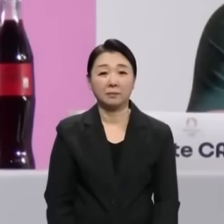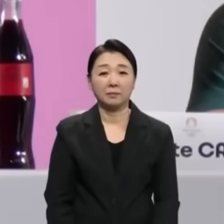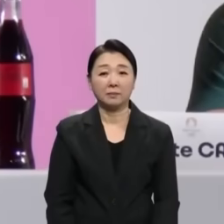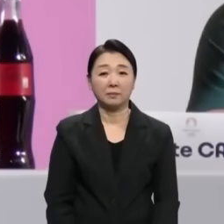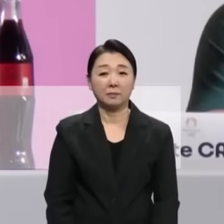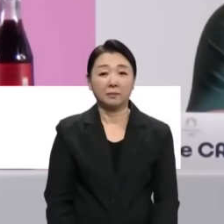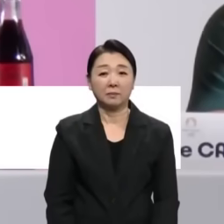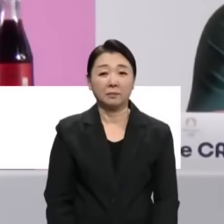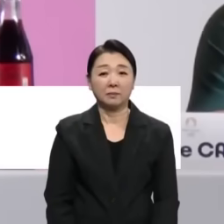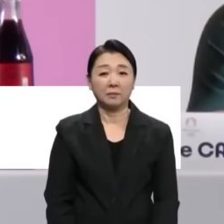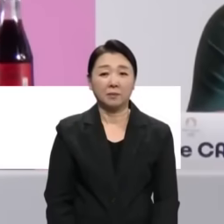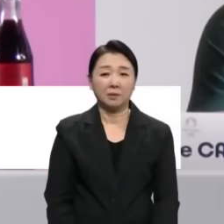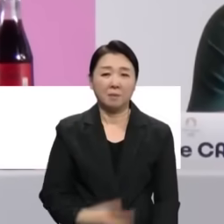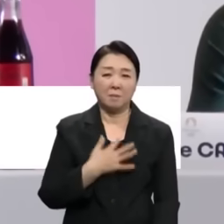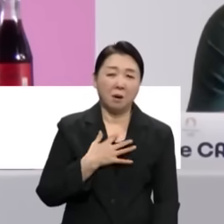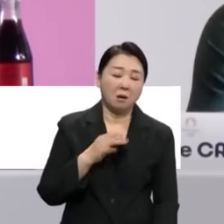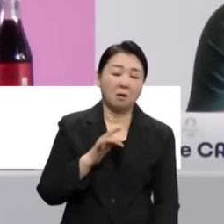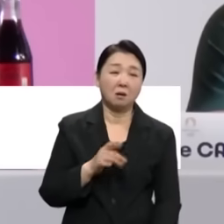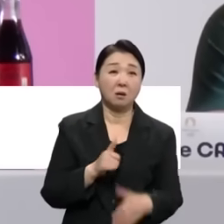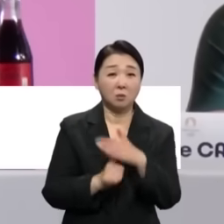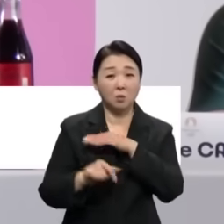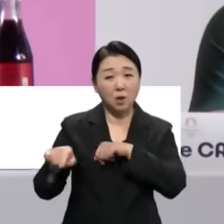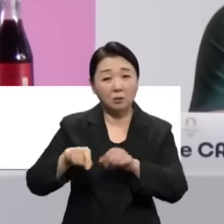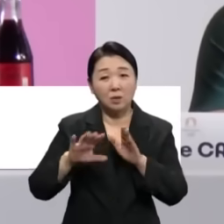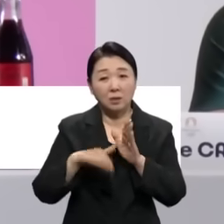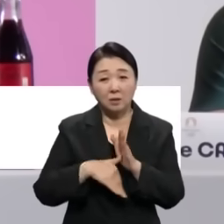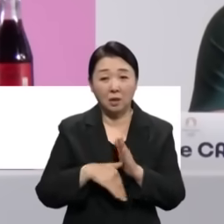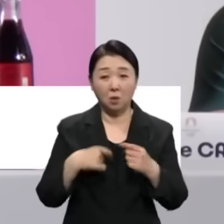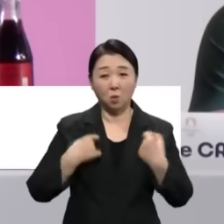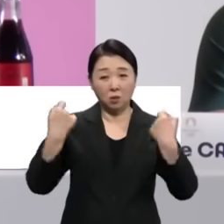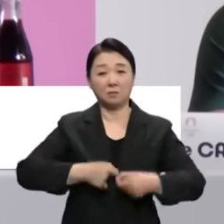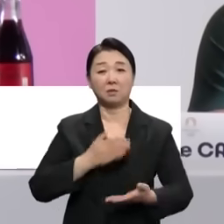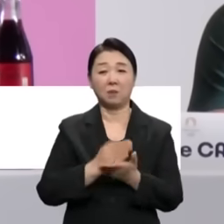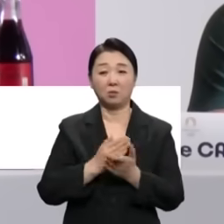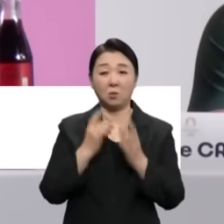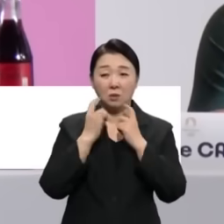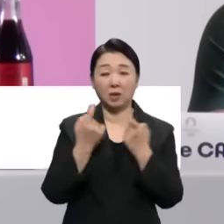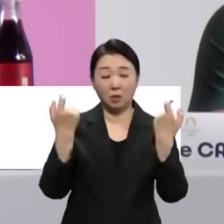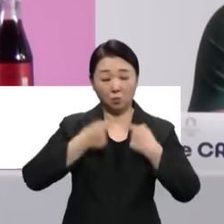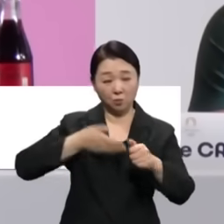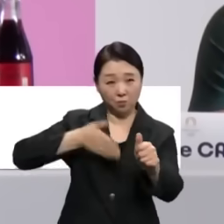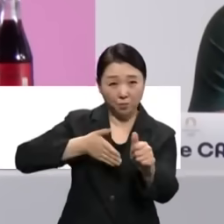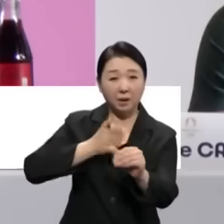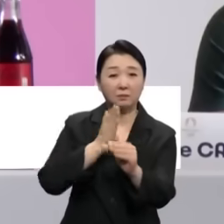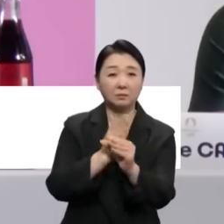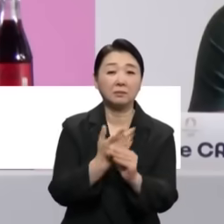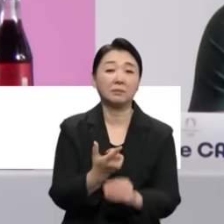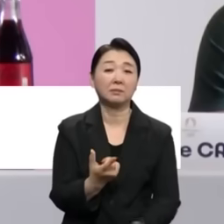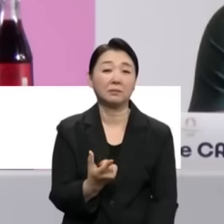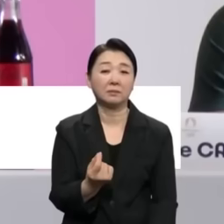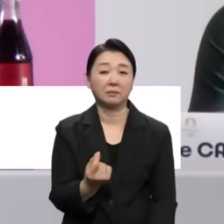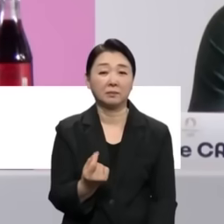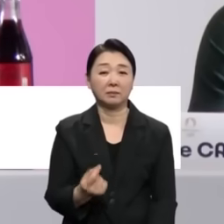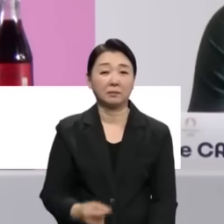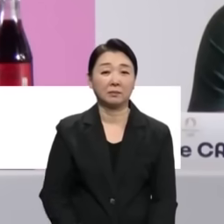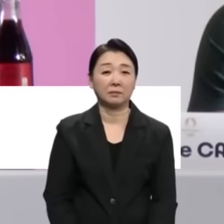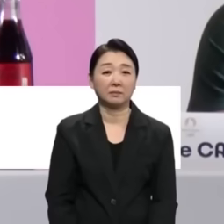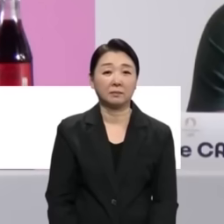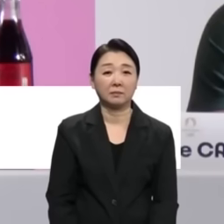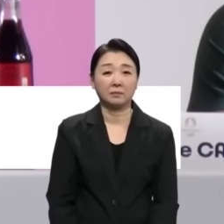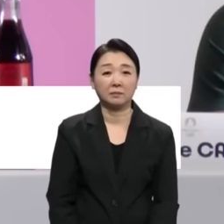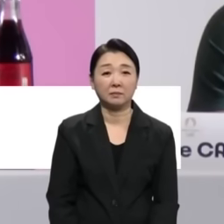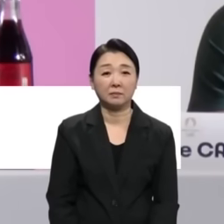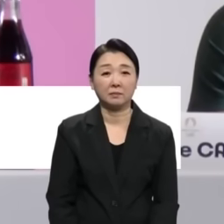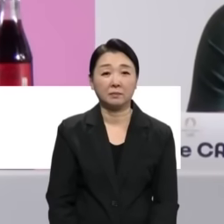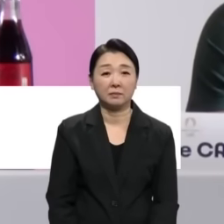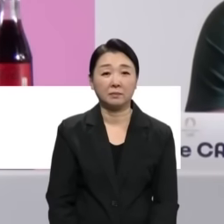I've been informed as it's just it sounds horrific. We are encouraging them if they go out of the village not to go out on their own, not to wear team